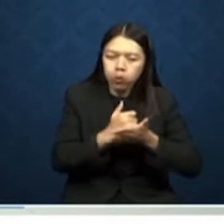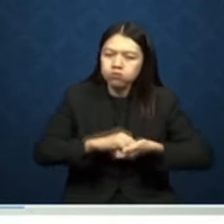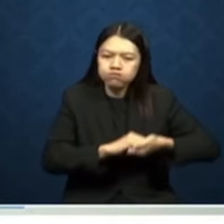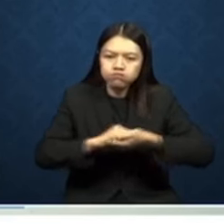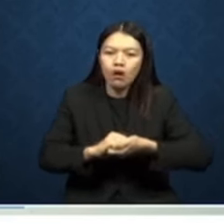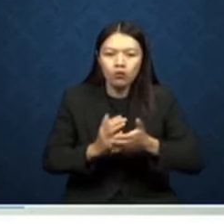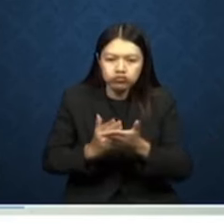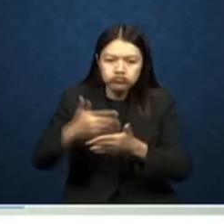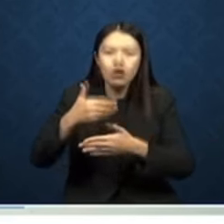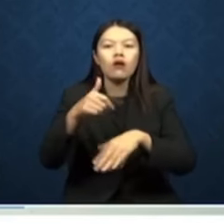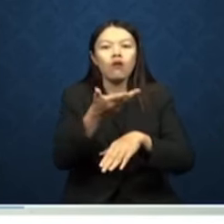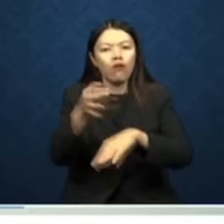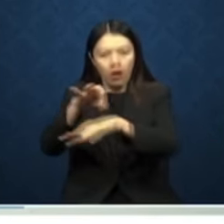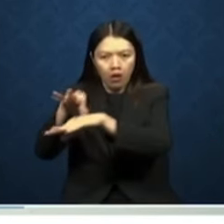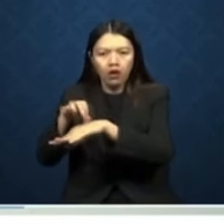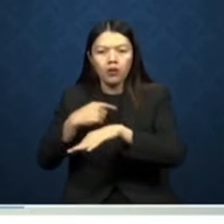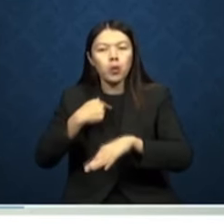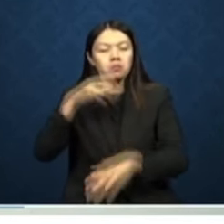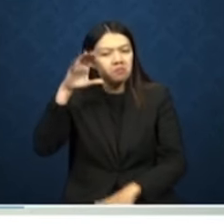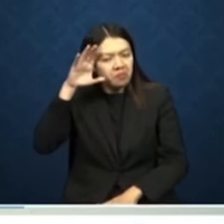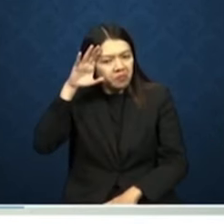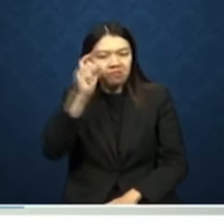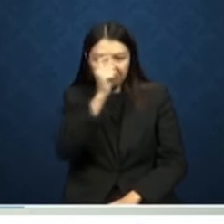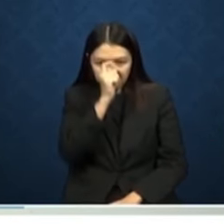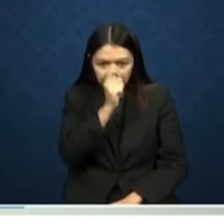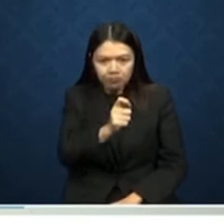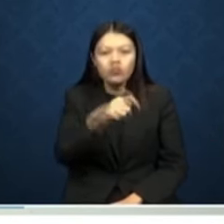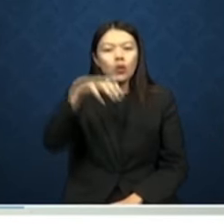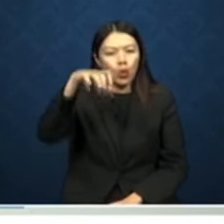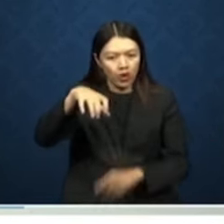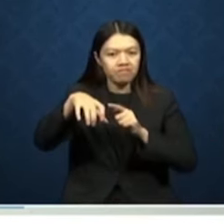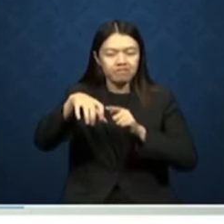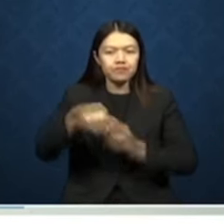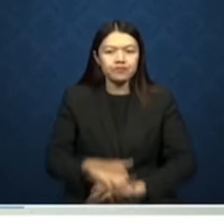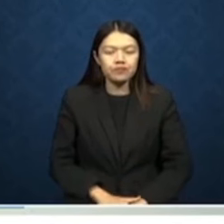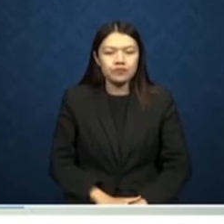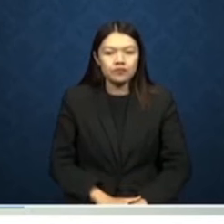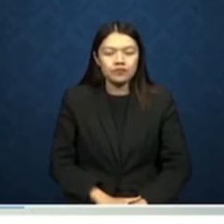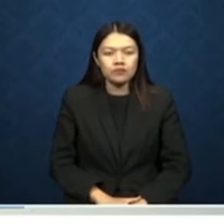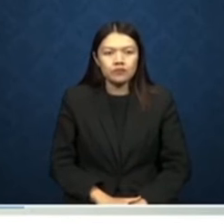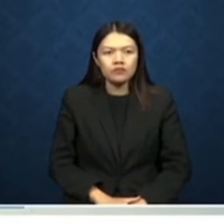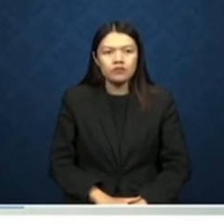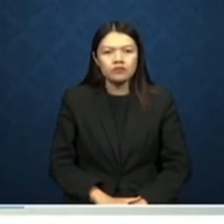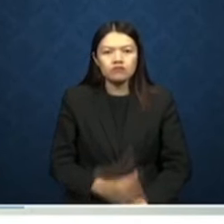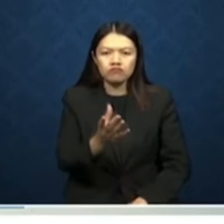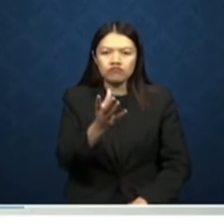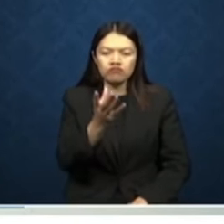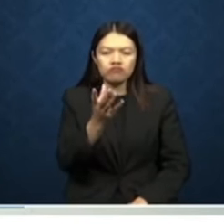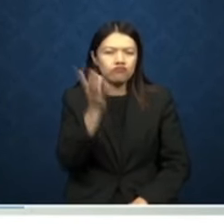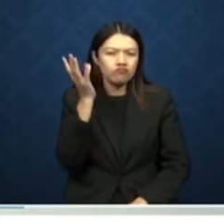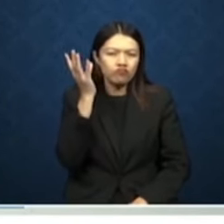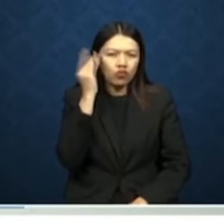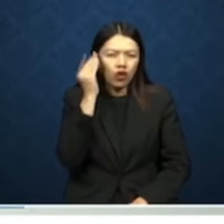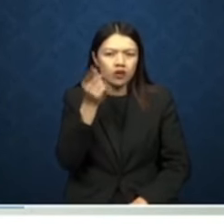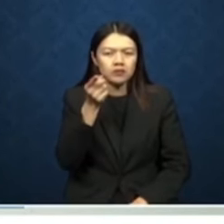ครับผมมีความศรัทธาในองค์กรนี้แต่พอมาฟัง